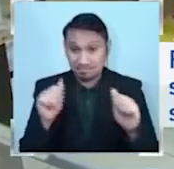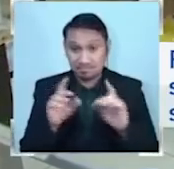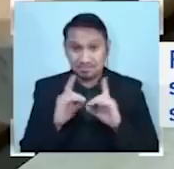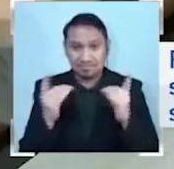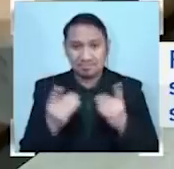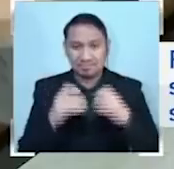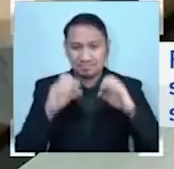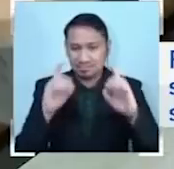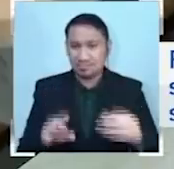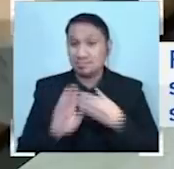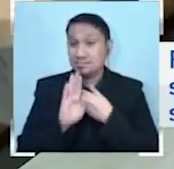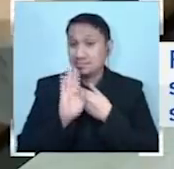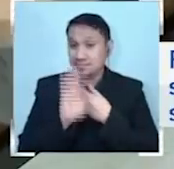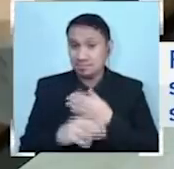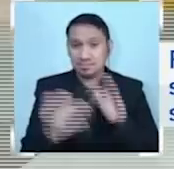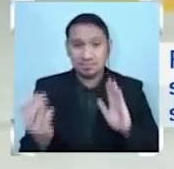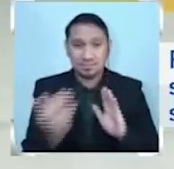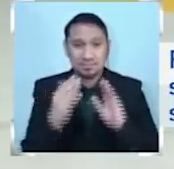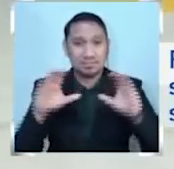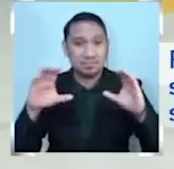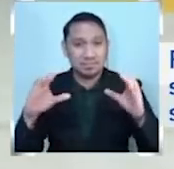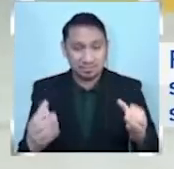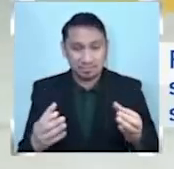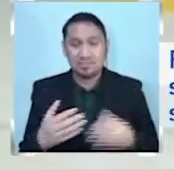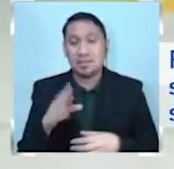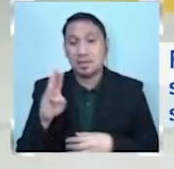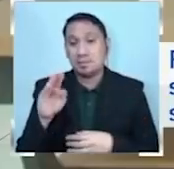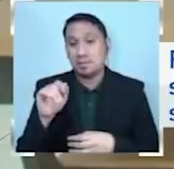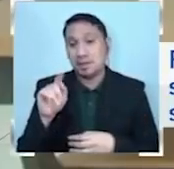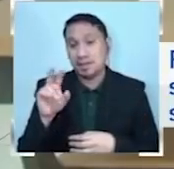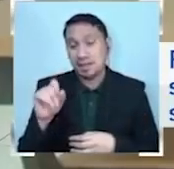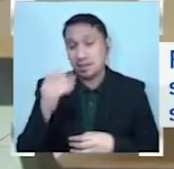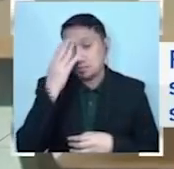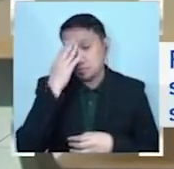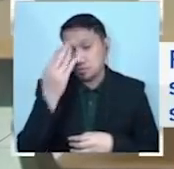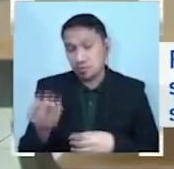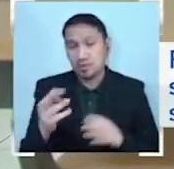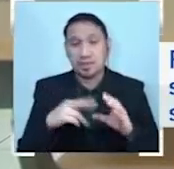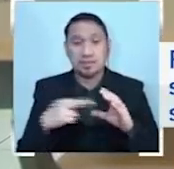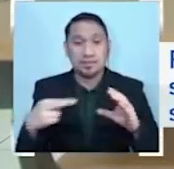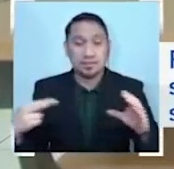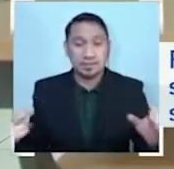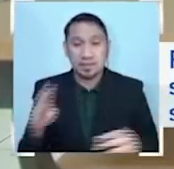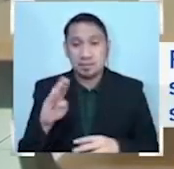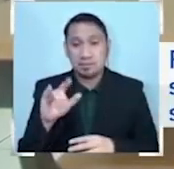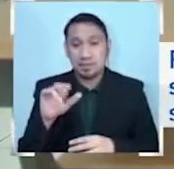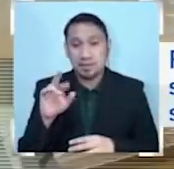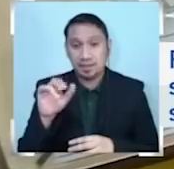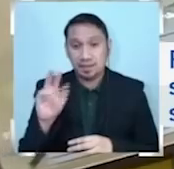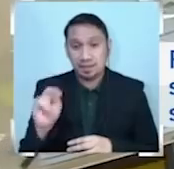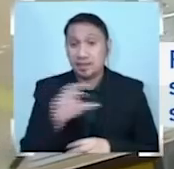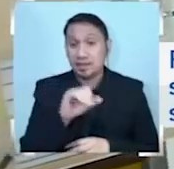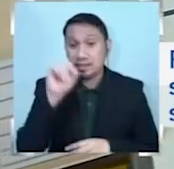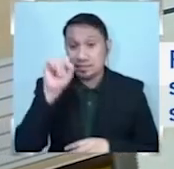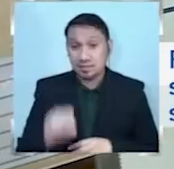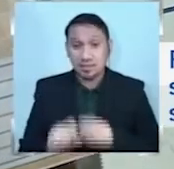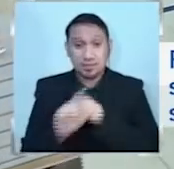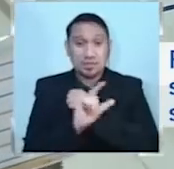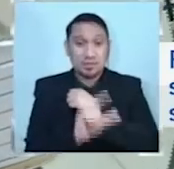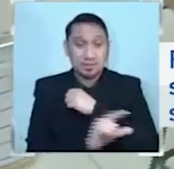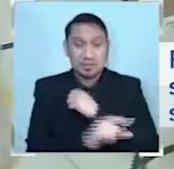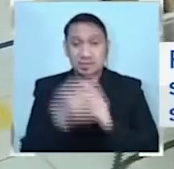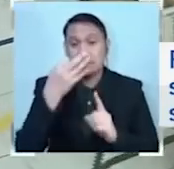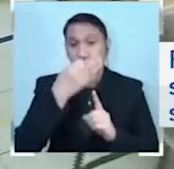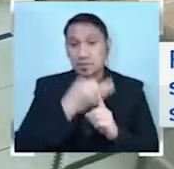ibabalik na ang face-to-face classes sa Batanes, Bulacan, Cavite, Rizal, Biliran at Southern Leyte sa February 7